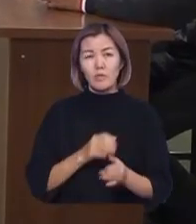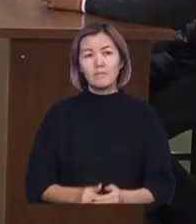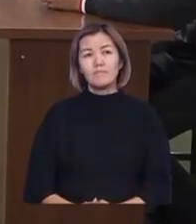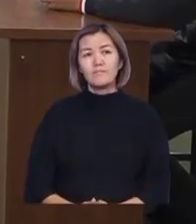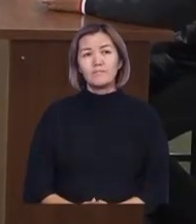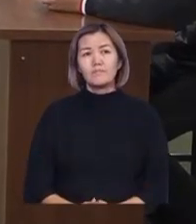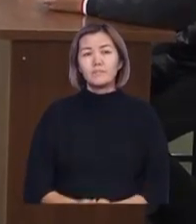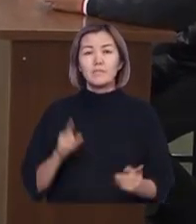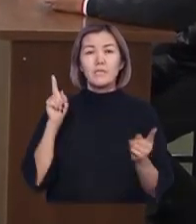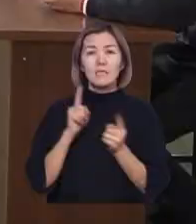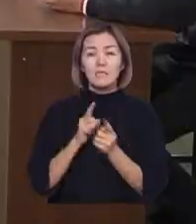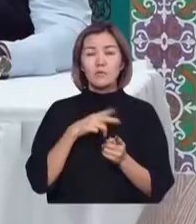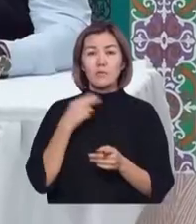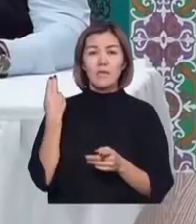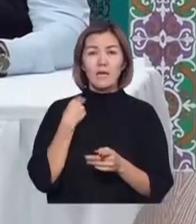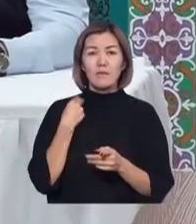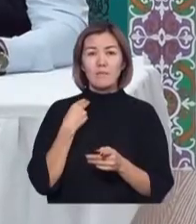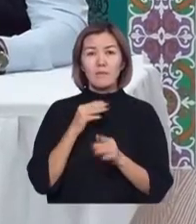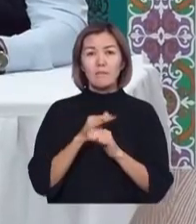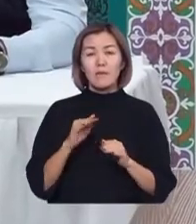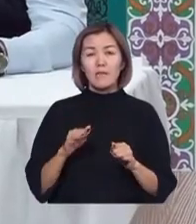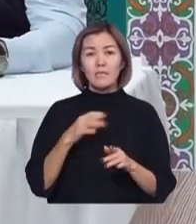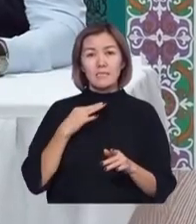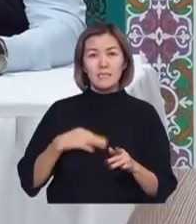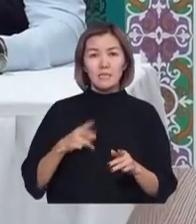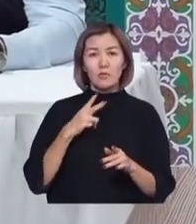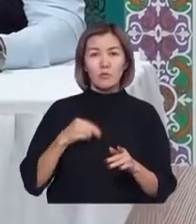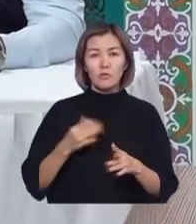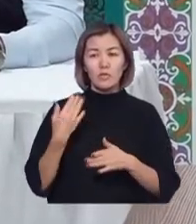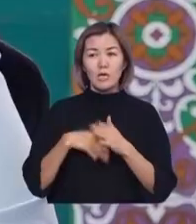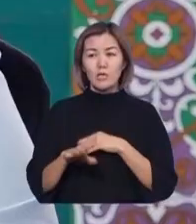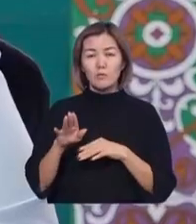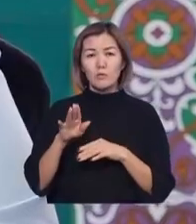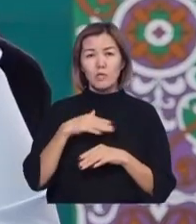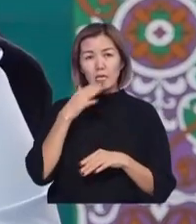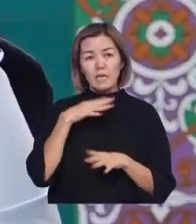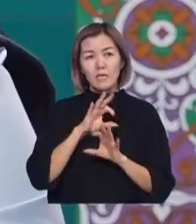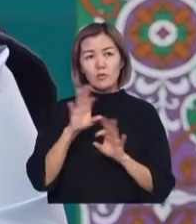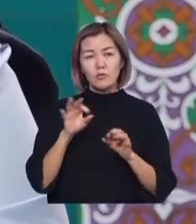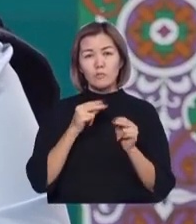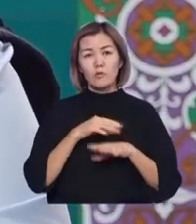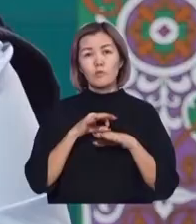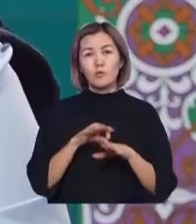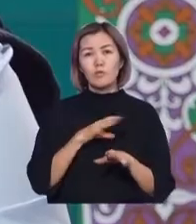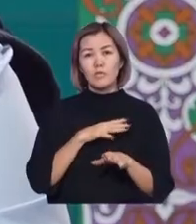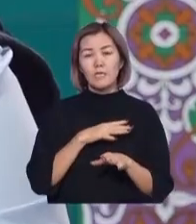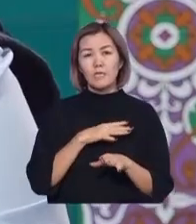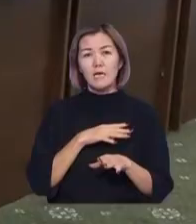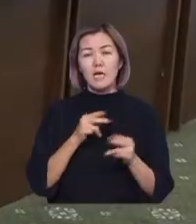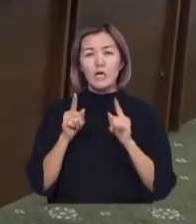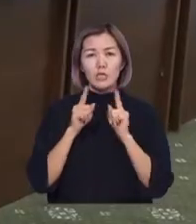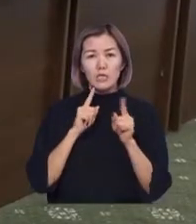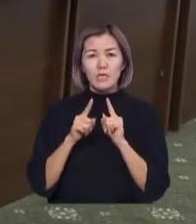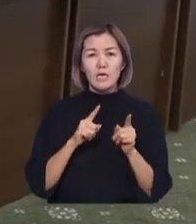Кездесу барысында алимент төлемей өз ұрпағынан қашып жүрген безбүйрек әкелер жайлы жамағатқа түсіндірме жұмыстары жүргізілді. Жиынға